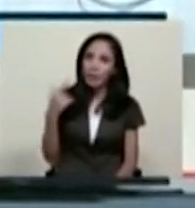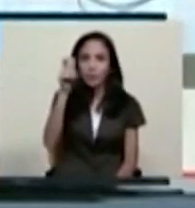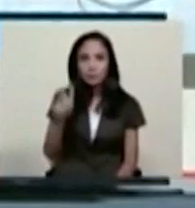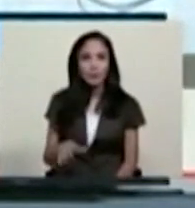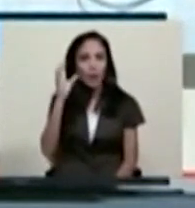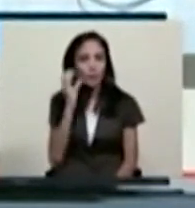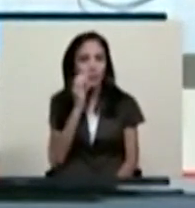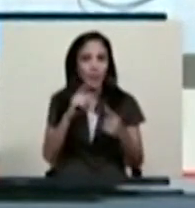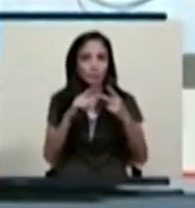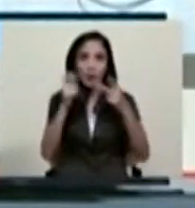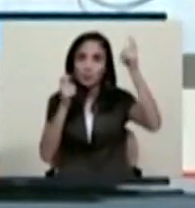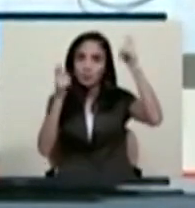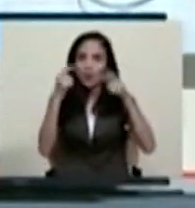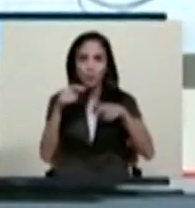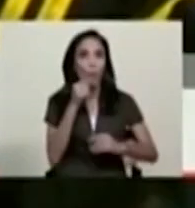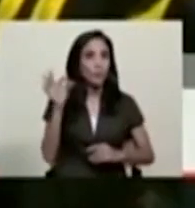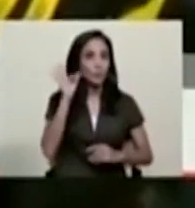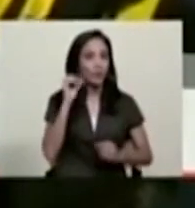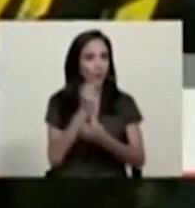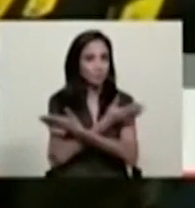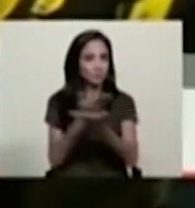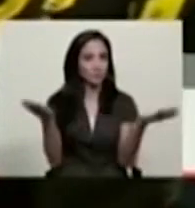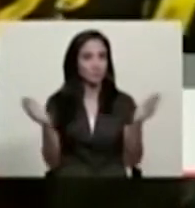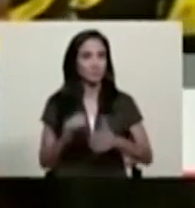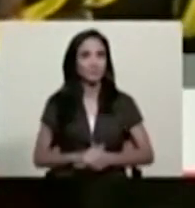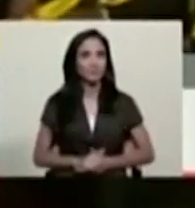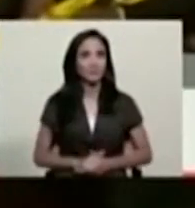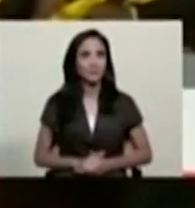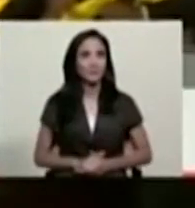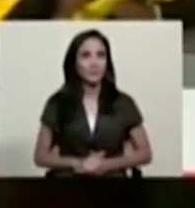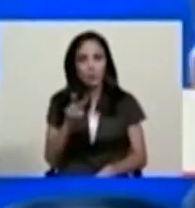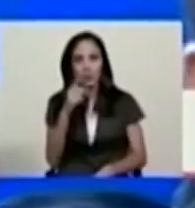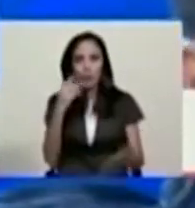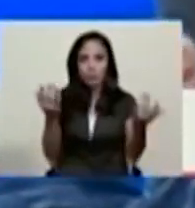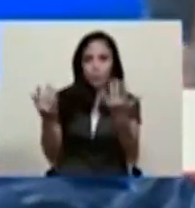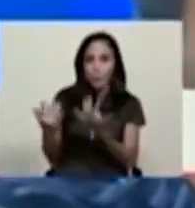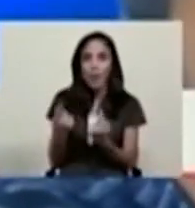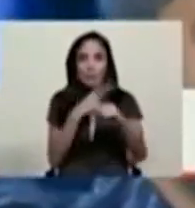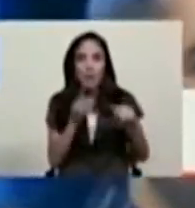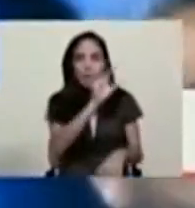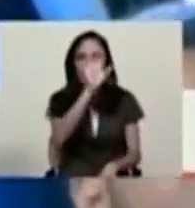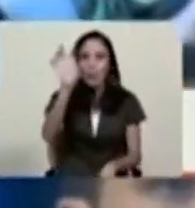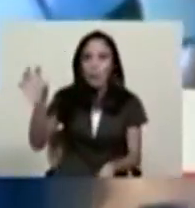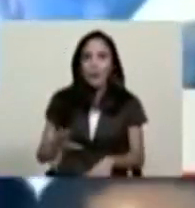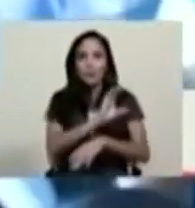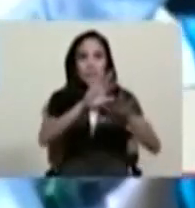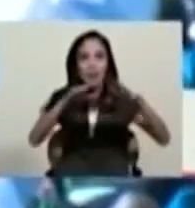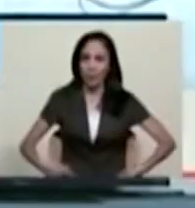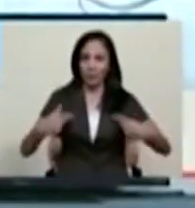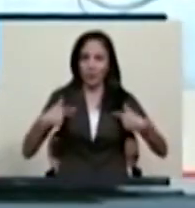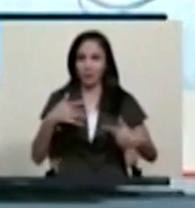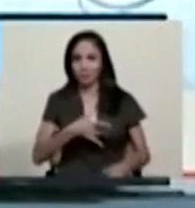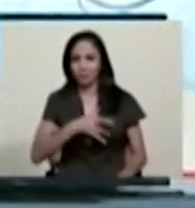Bohócnak nevezte Venezuela ideiglenes elnökét Nicolás Maduro, és biztos abban, hogy legyőzni Juan Guaidót egy előrehozott választáson.